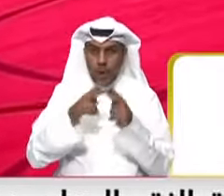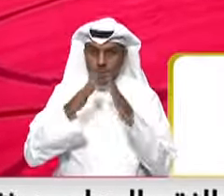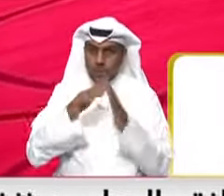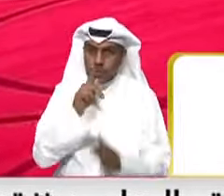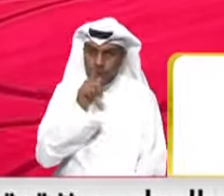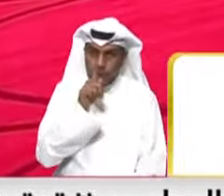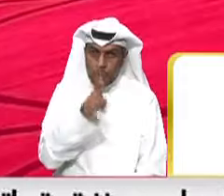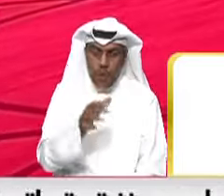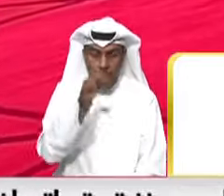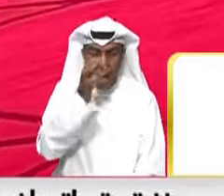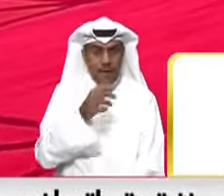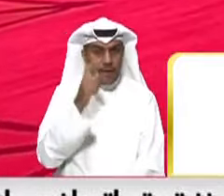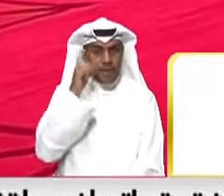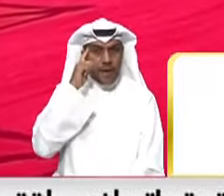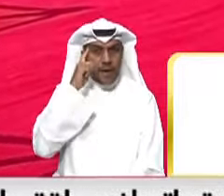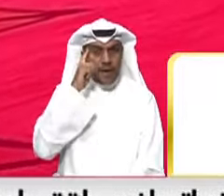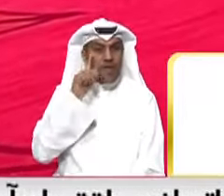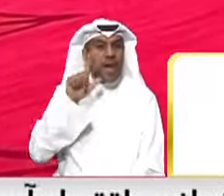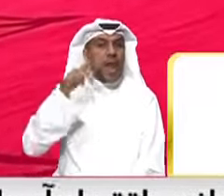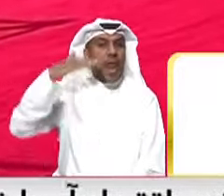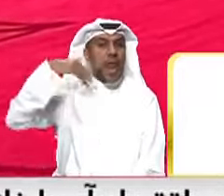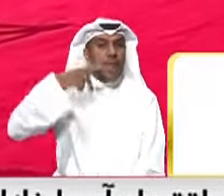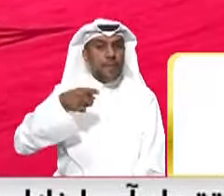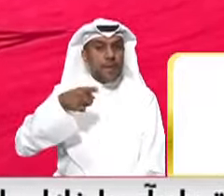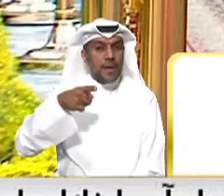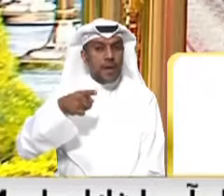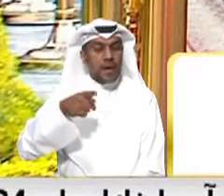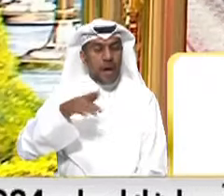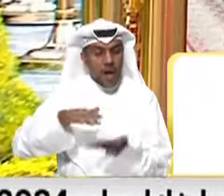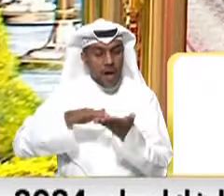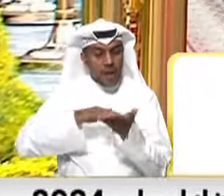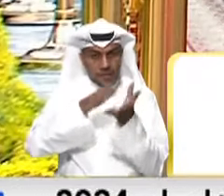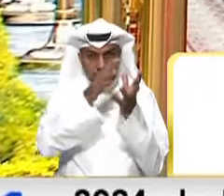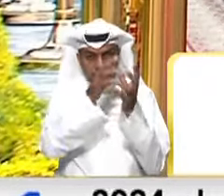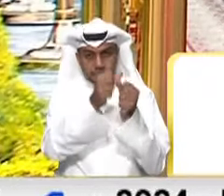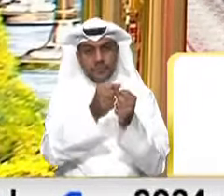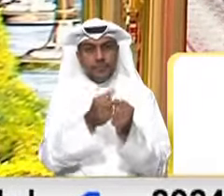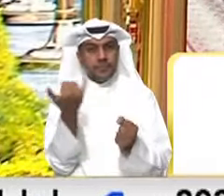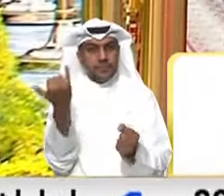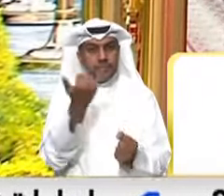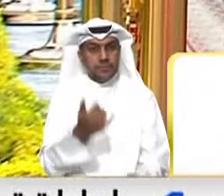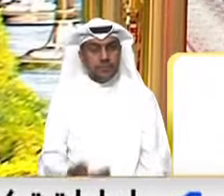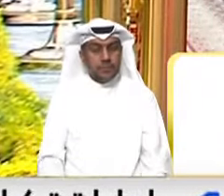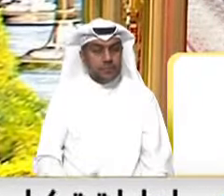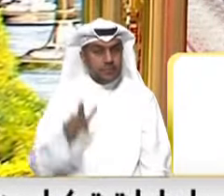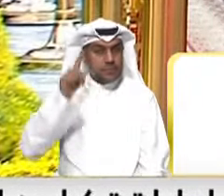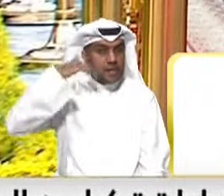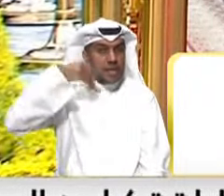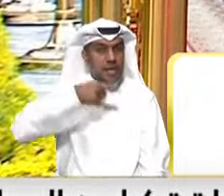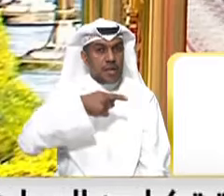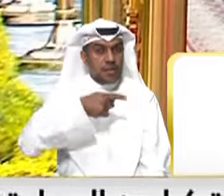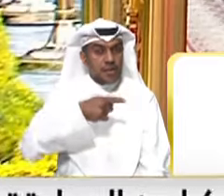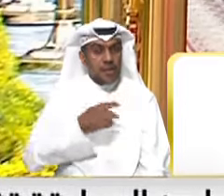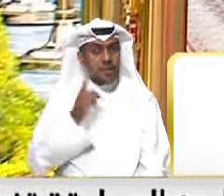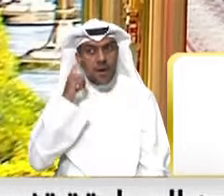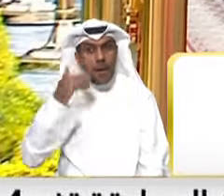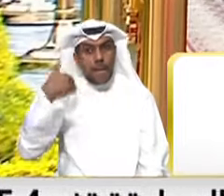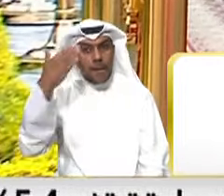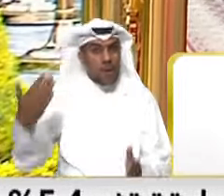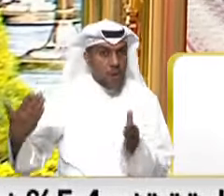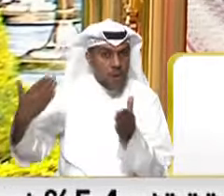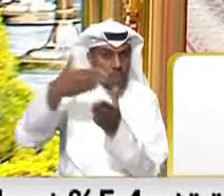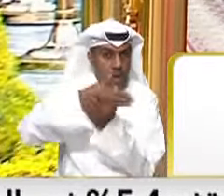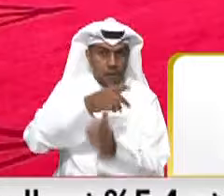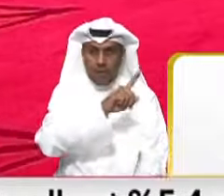سيادة دولة ليبيا ووحدة وسلامة أراضيها ورفض كافة أنواع التدخل الخارجي في شؤونها،